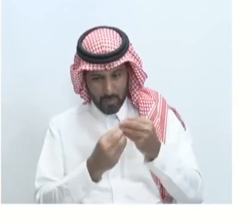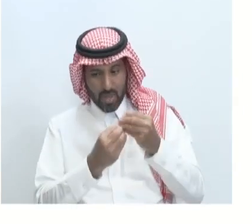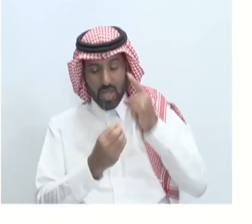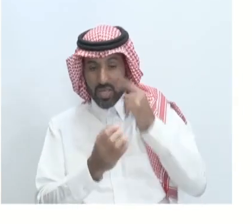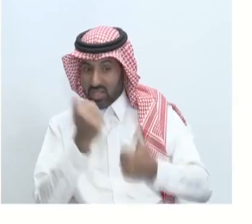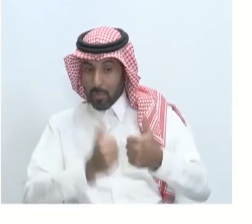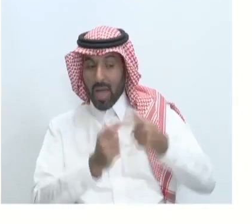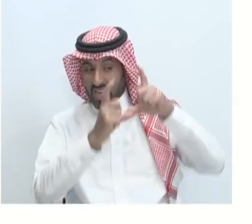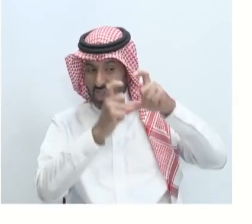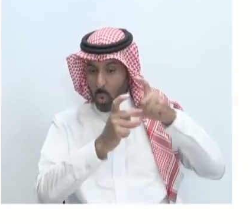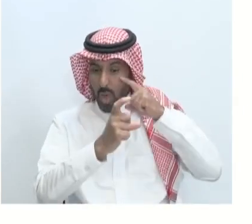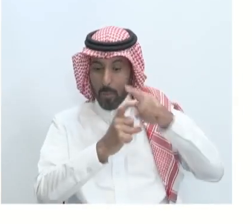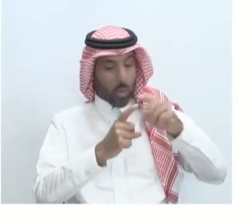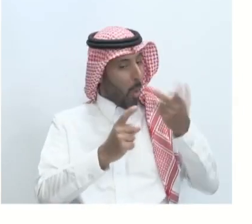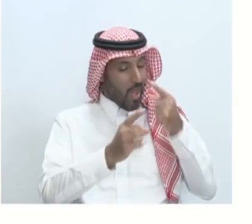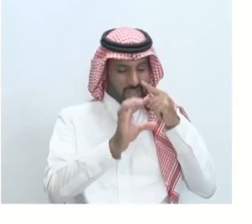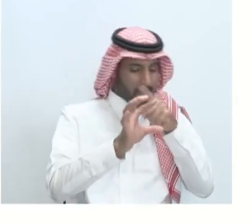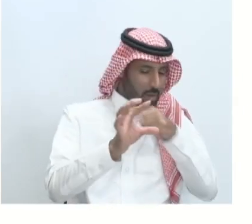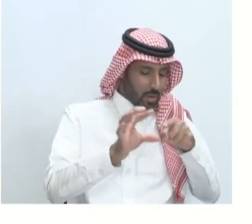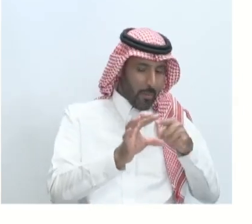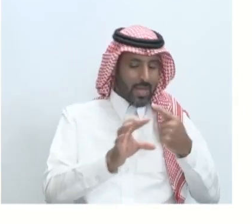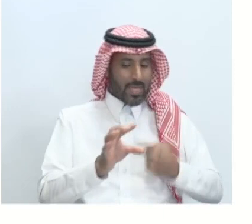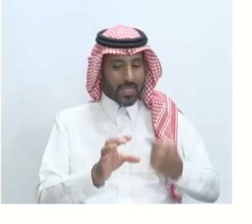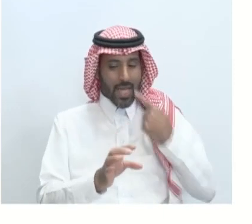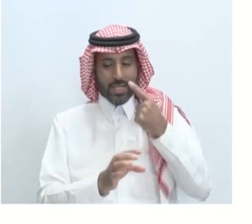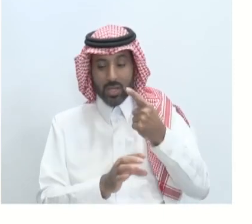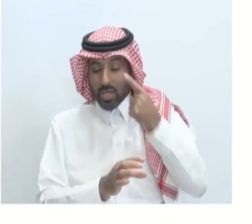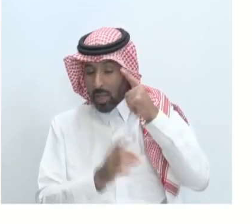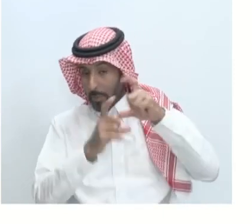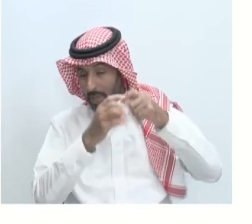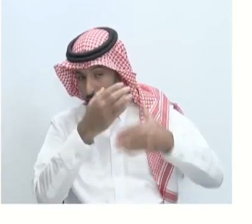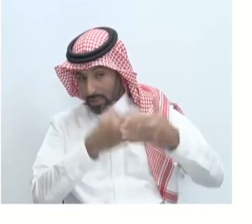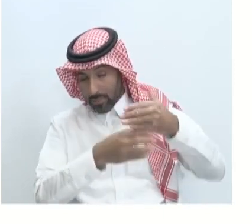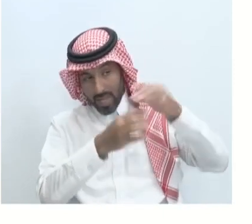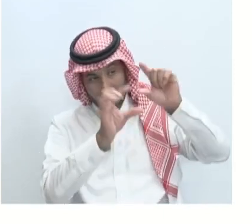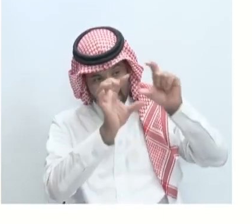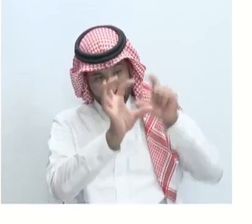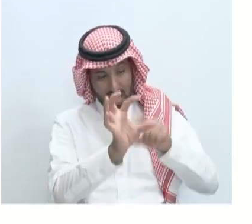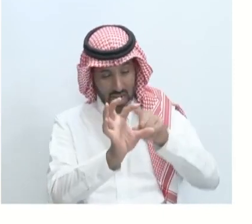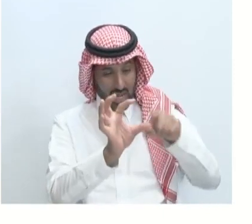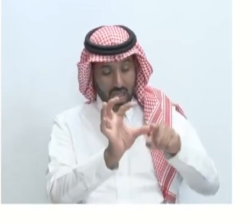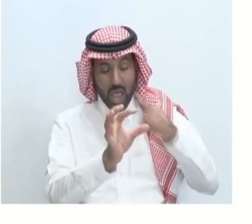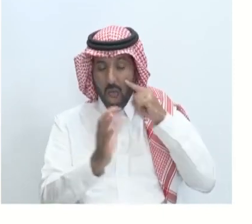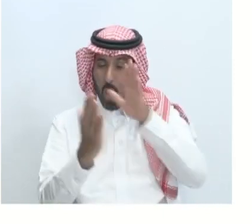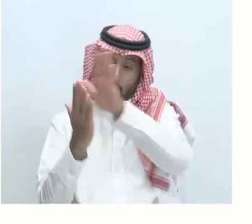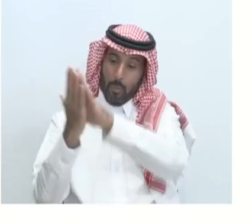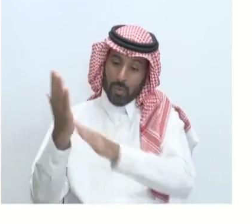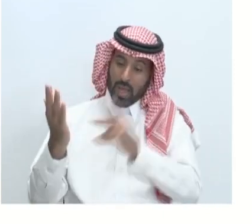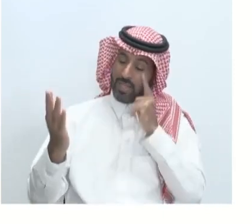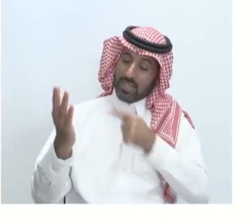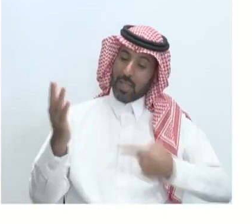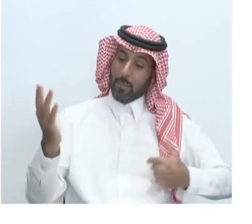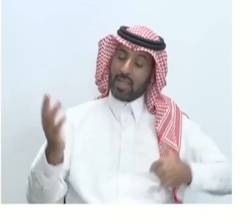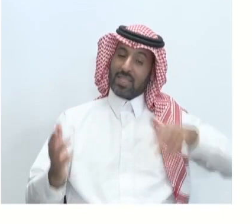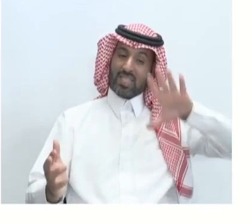الصوره المتكونه عند البؤره وما نحتاجه لبناء تلسكوب هو عدسه او مرايه تسمى شيئيه